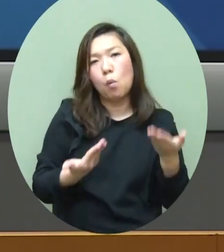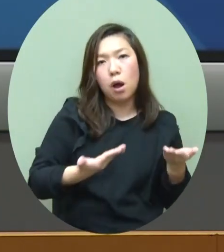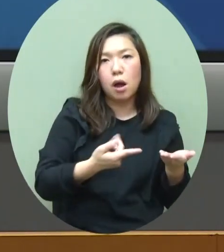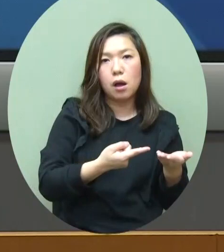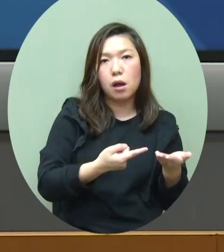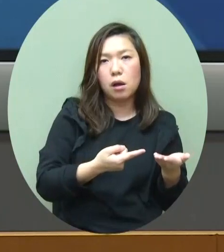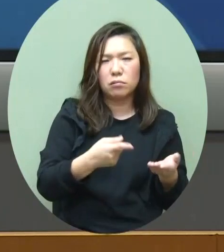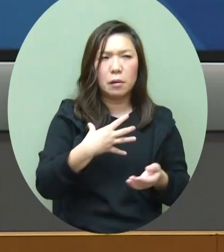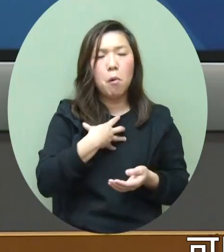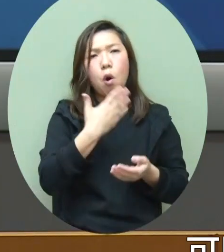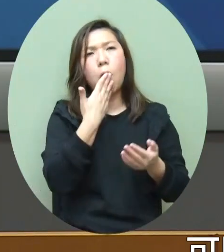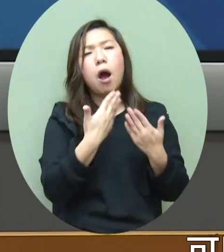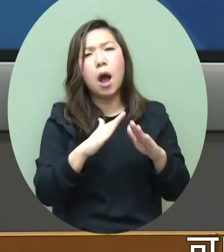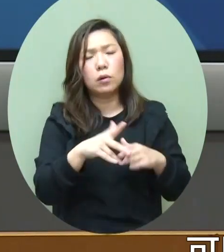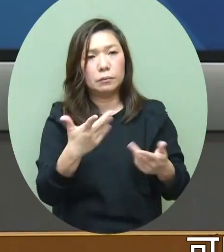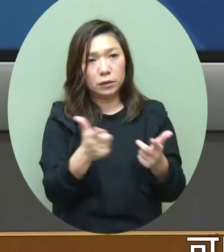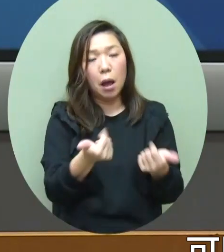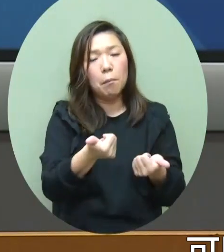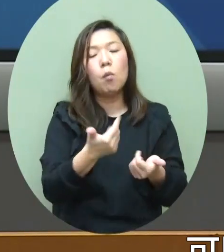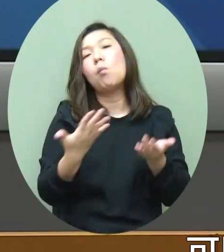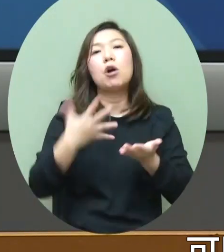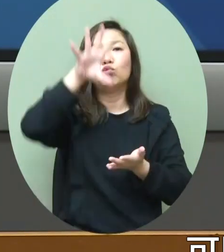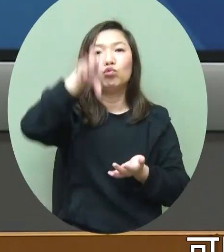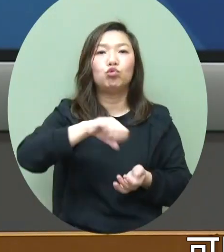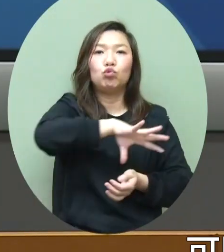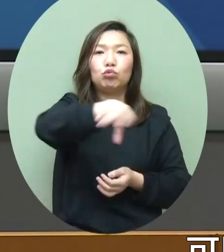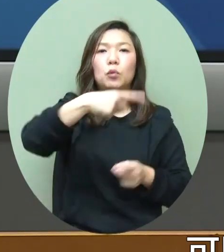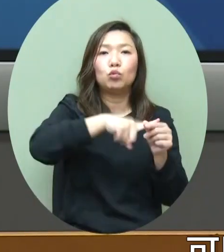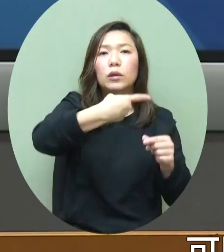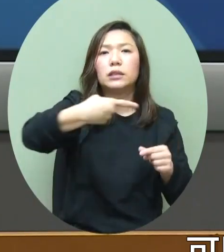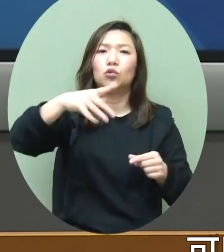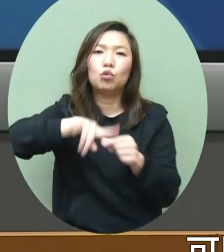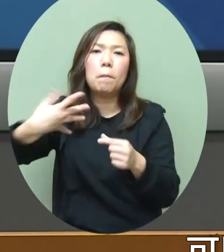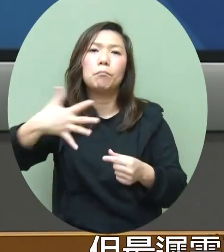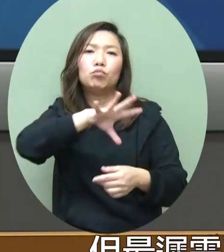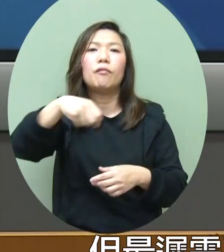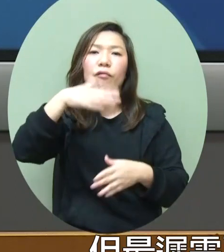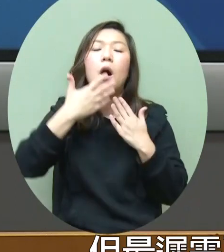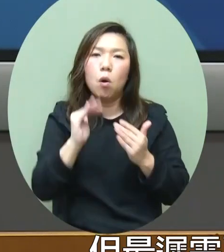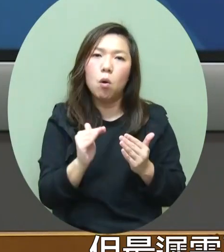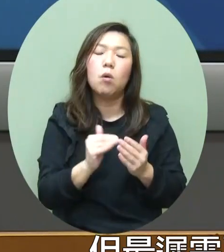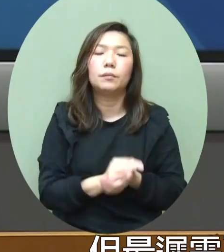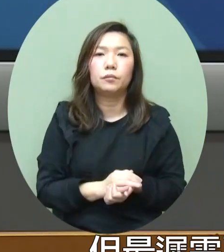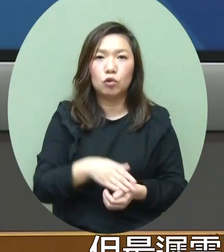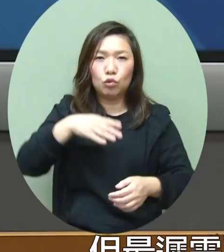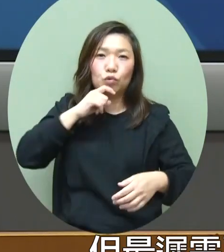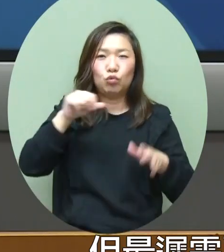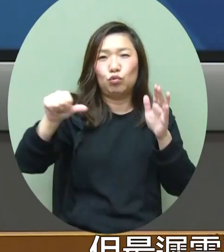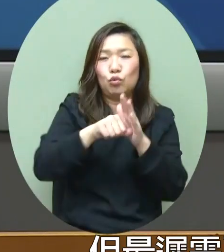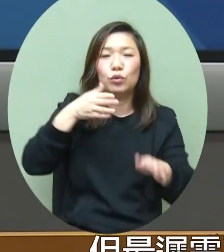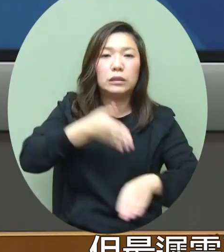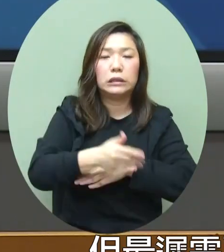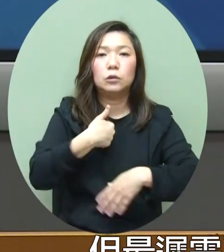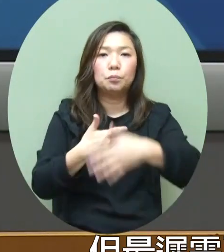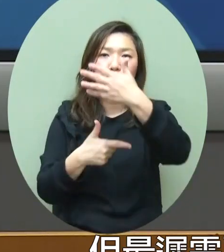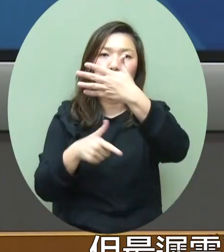如果學校覺得適合，它是可以即時全校各級一起上學也可以。但是最遲是需要在5